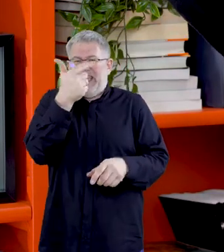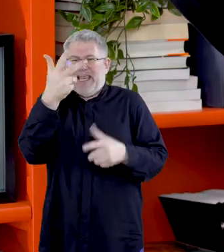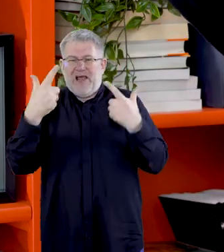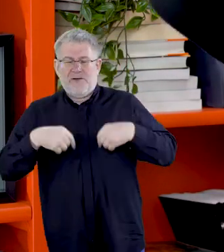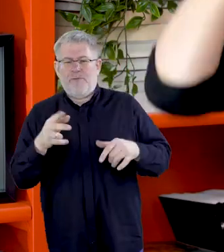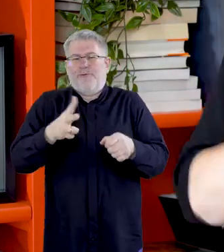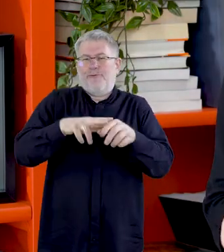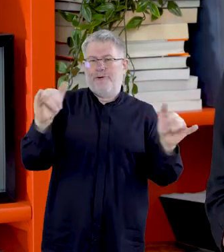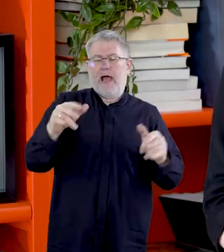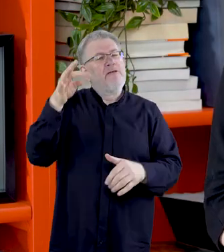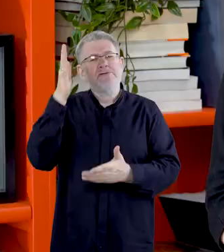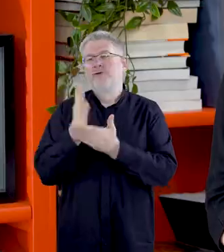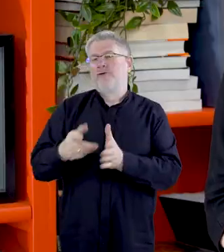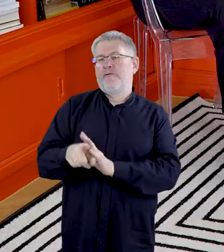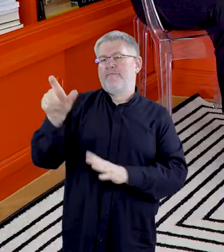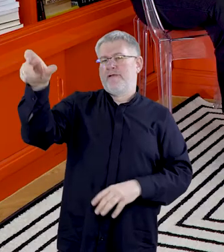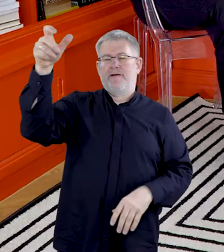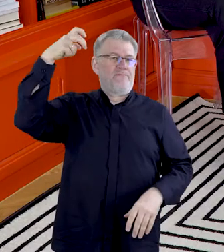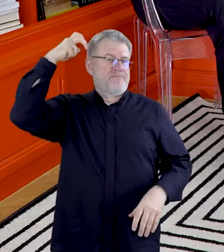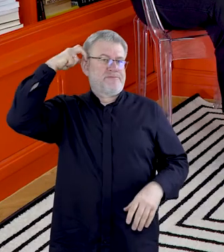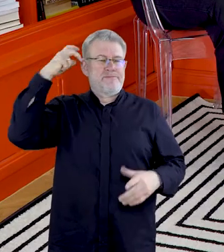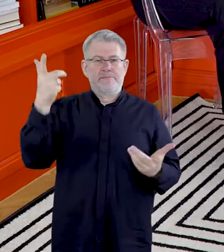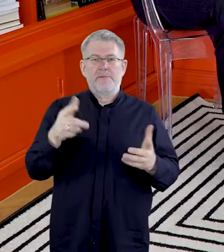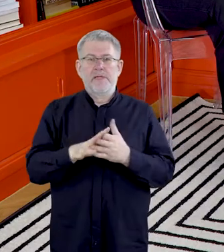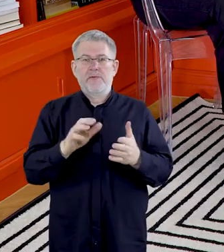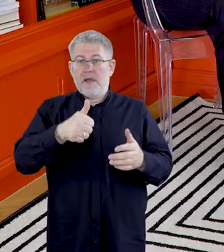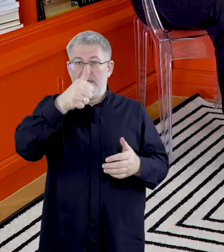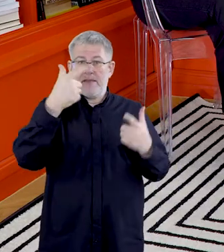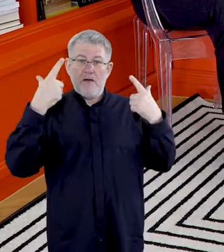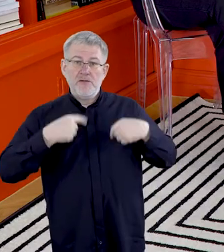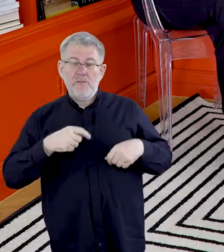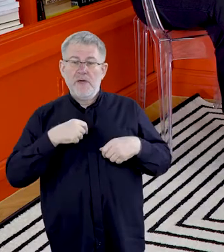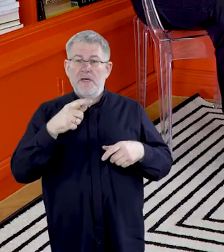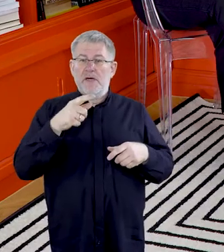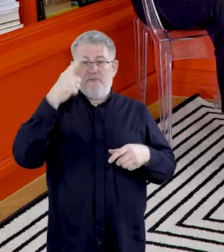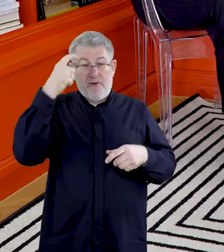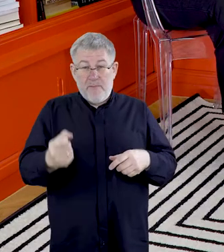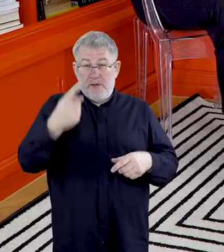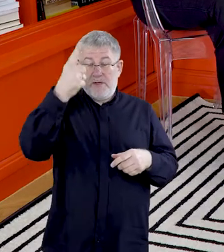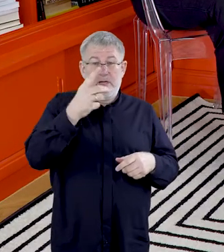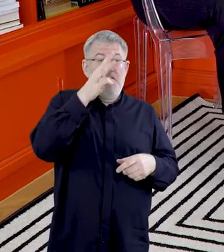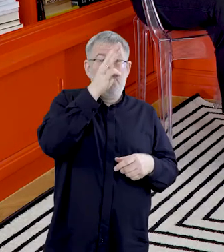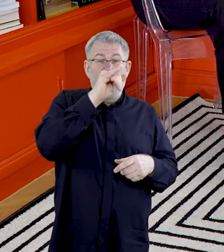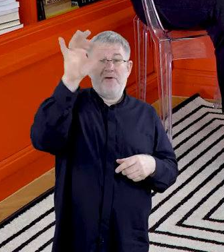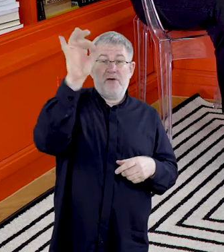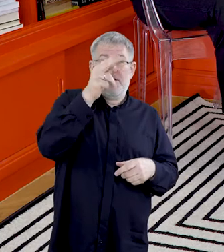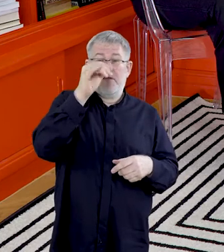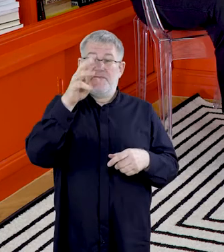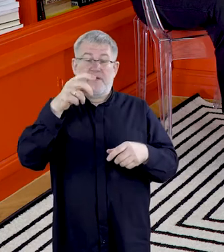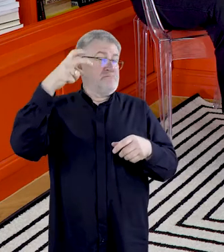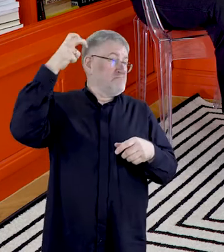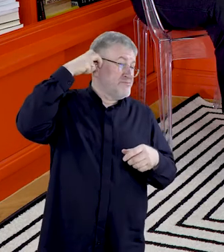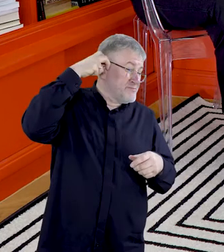osoba inaczej wymyślić? Tak. Na przykład, że jedna osoba zinterpretuje nazwisko Wiśniewski w ten sposób,